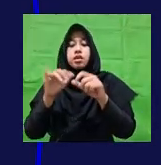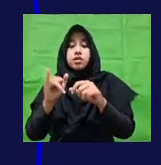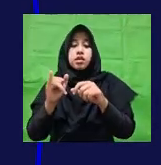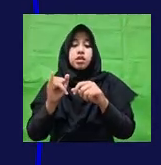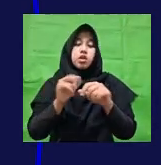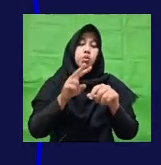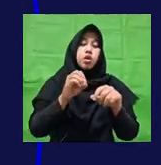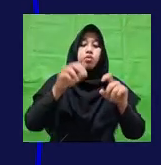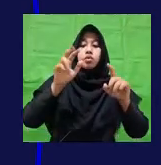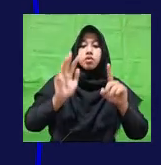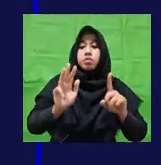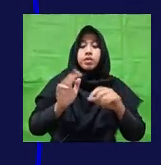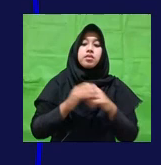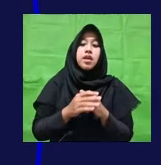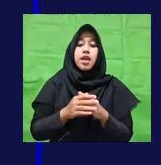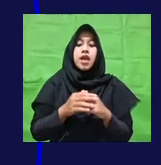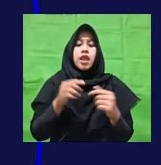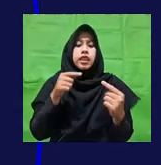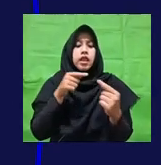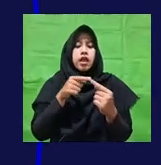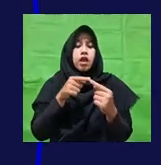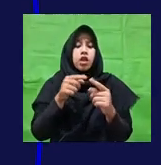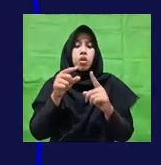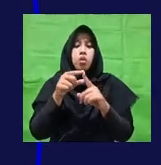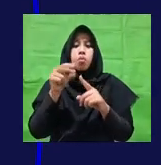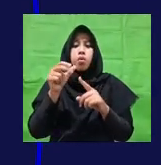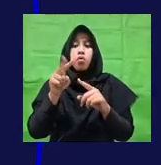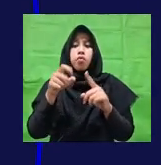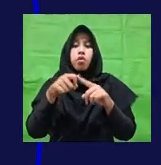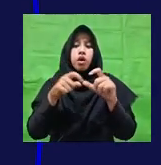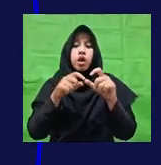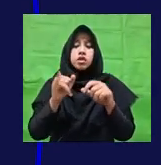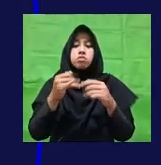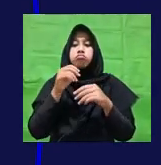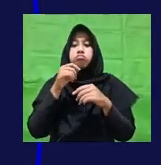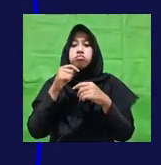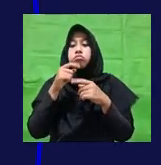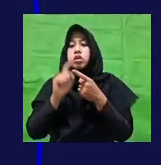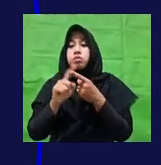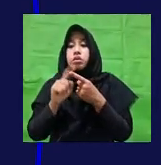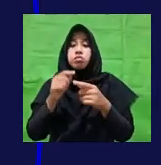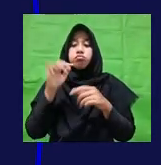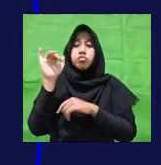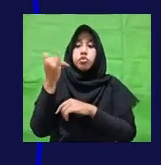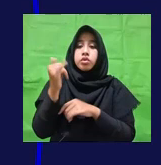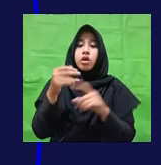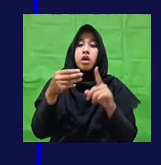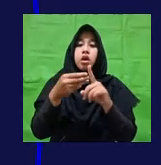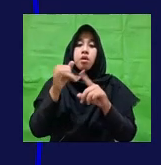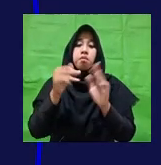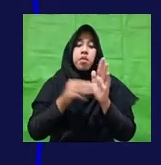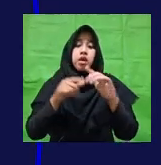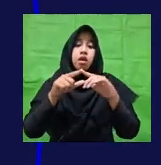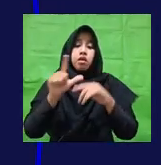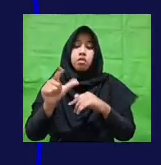terkait dengan provokasi yang disampaikan oleh kawan-kawan dari Jogja Bienal mengenai bagaimana membaca lokal di